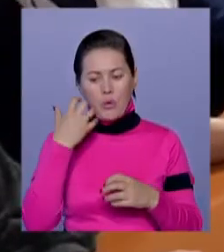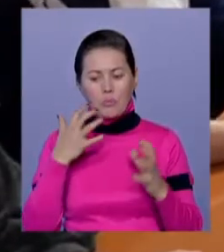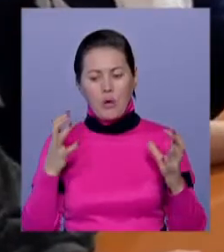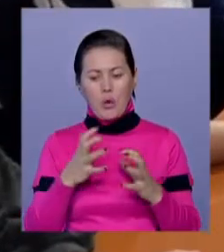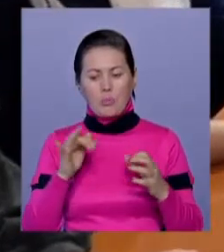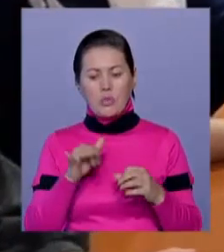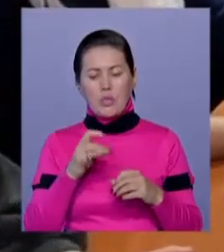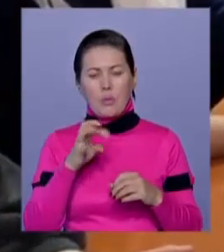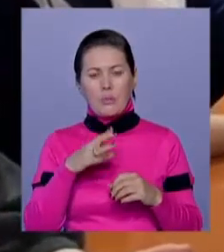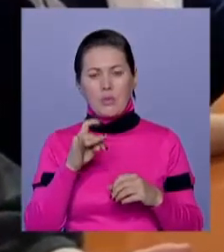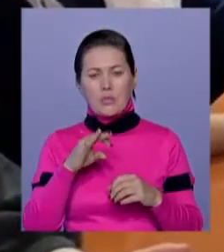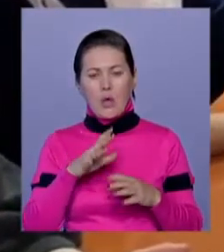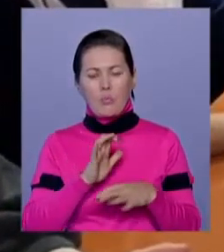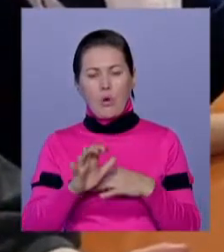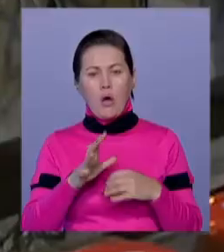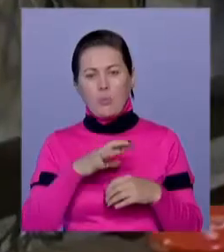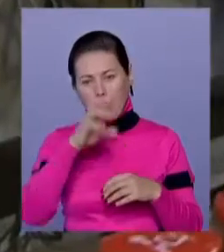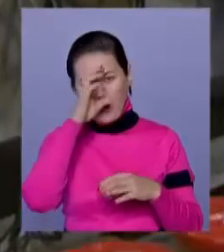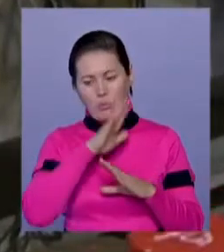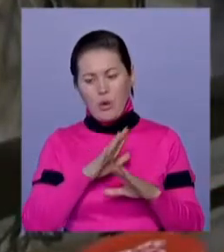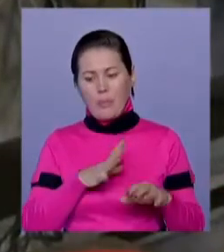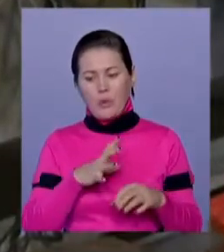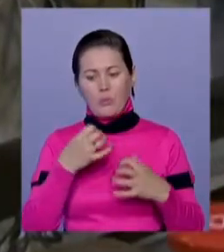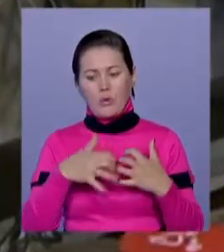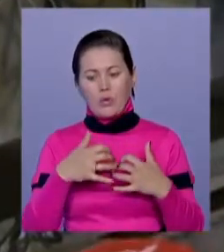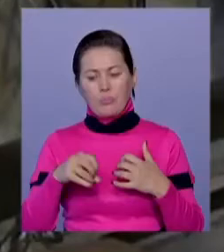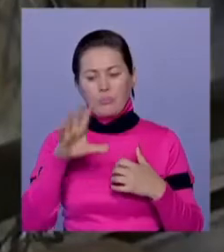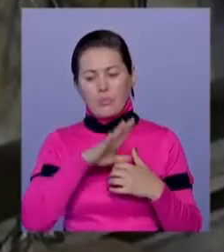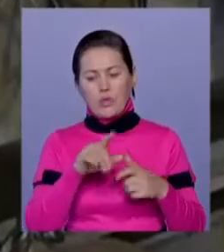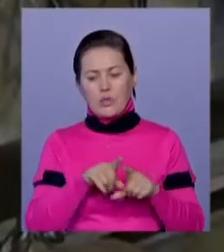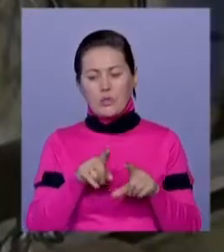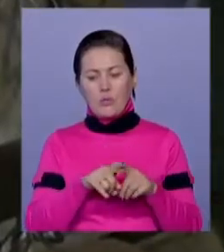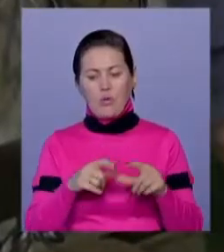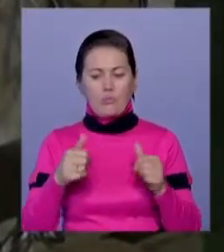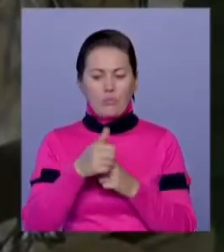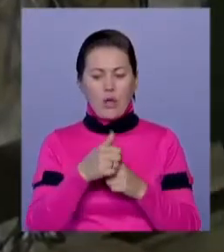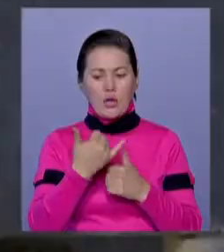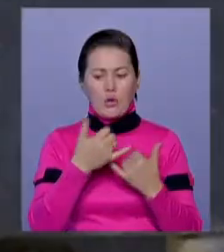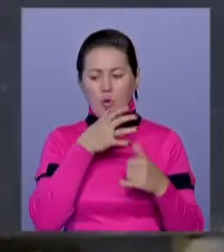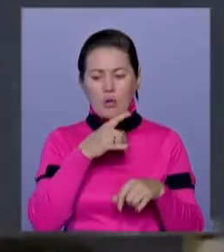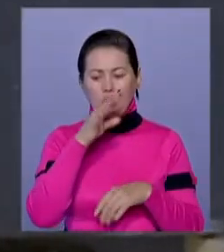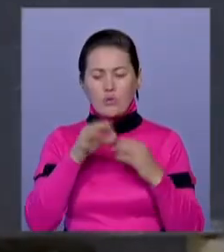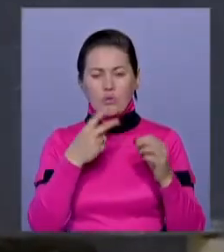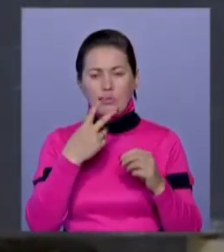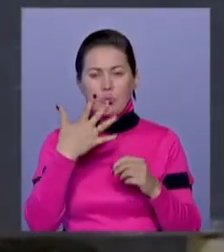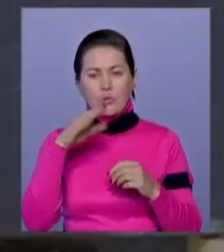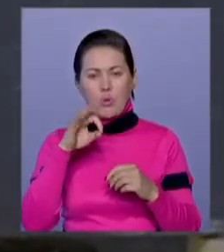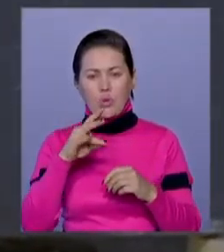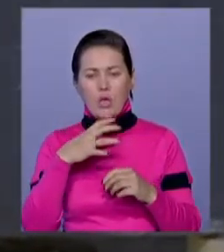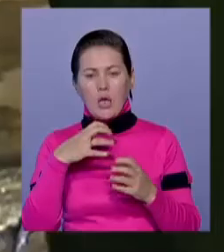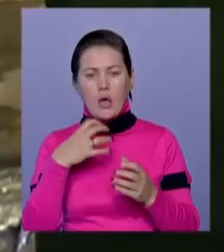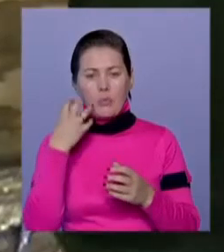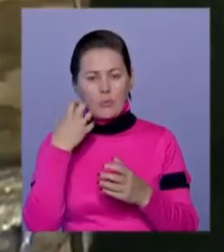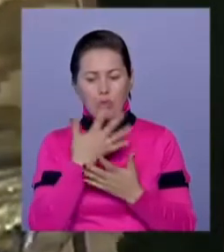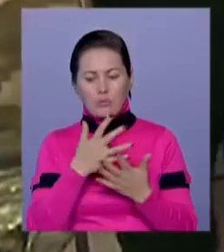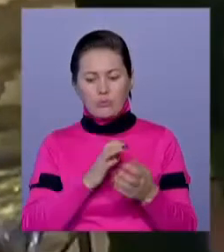және томат пастасын өндіру бойынша елімізде ғана емес, Орталық Азияда көшбасшы. Қазіргі уақытта тәулігіне 25 тонна қызанақ өнімдерін